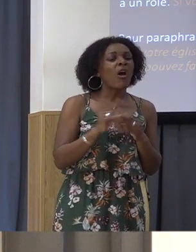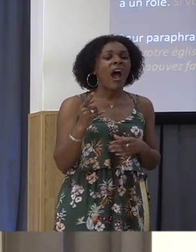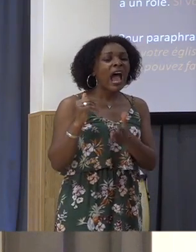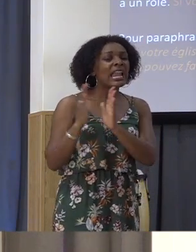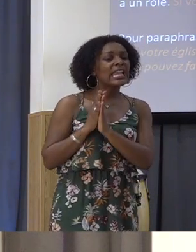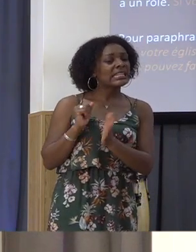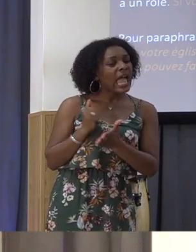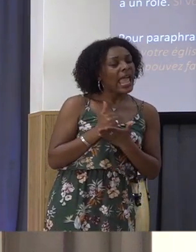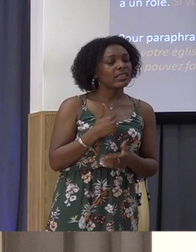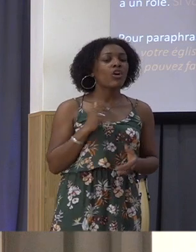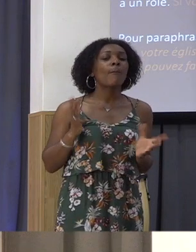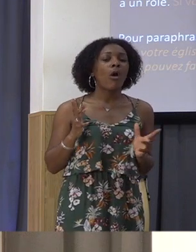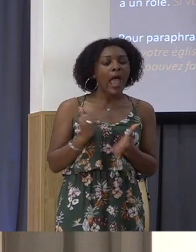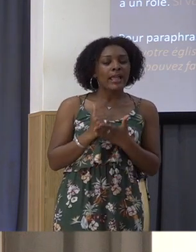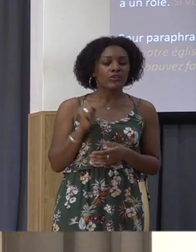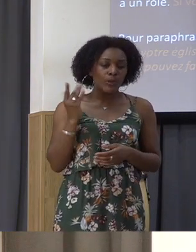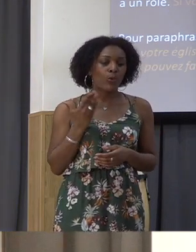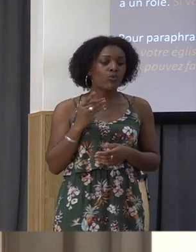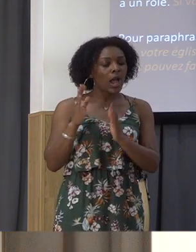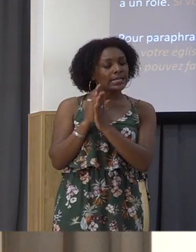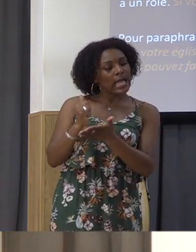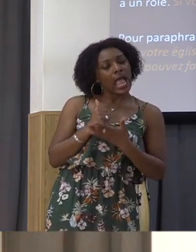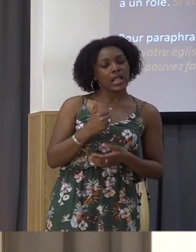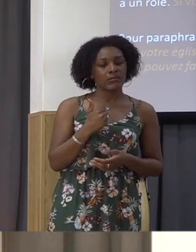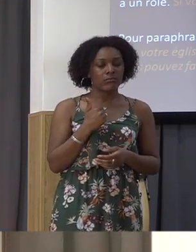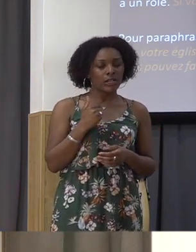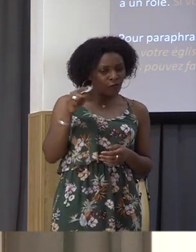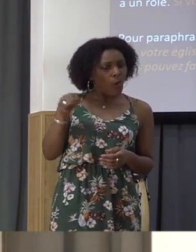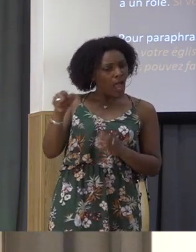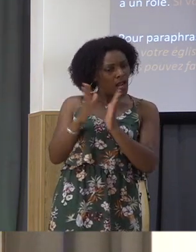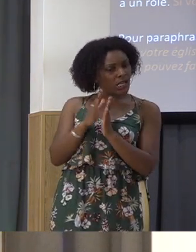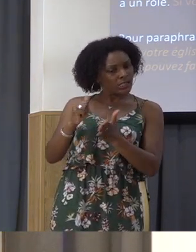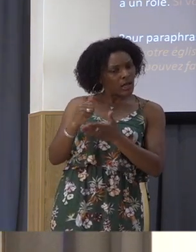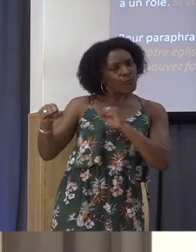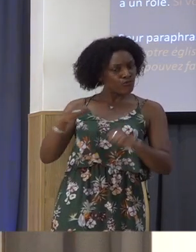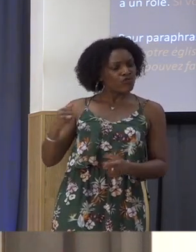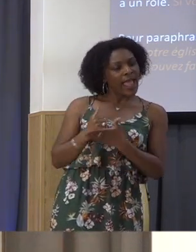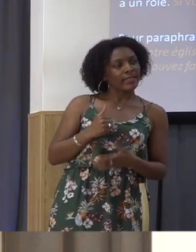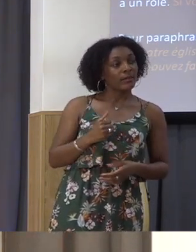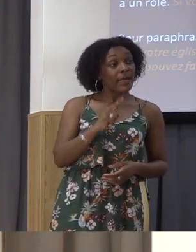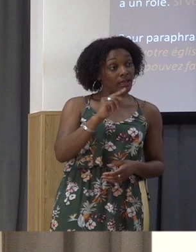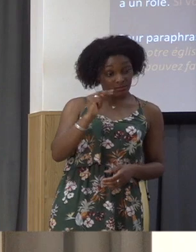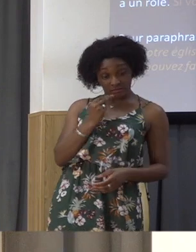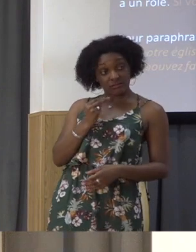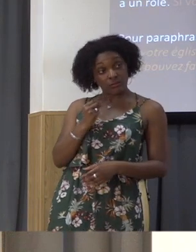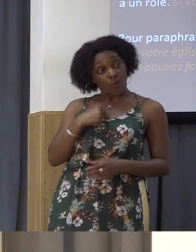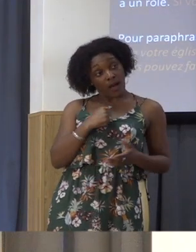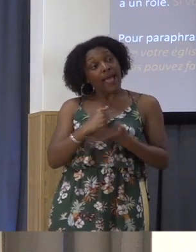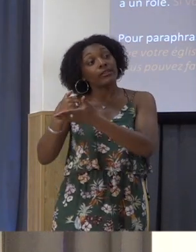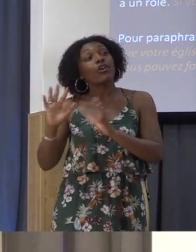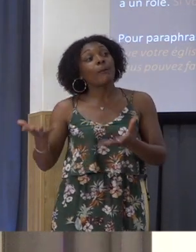Demandez-vous ce que vous pouvez faire pour votre Église. À partir du moment où chacun commence à se poser la question de cette